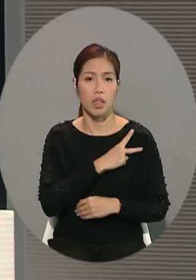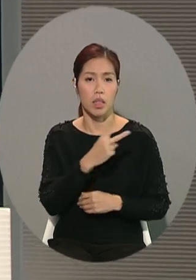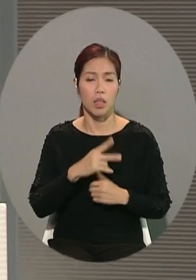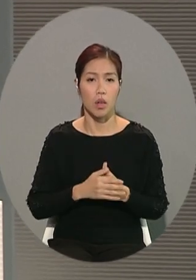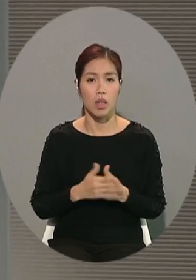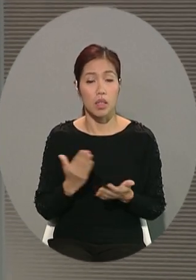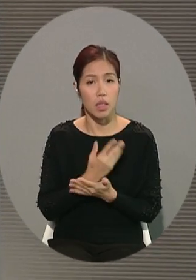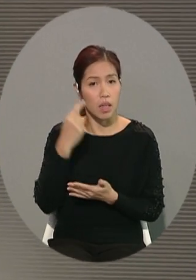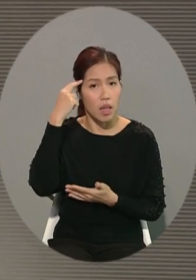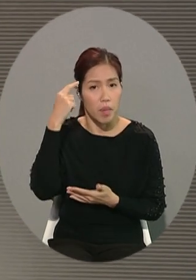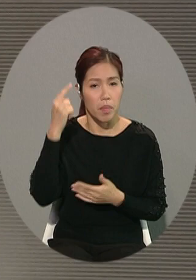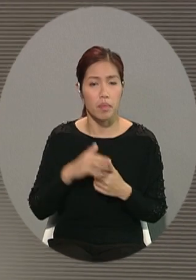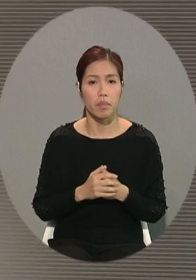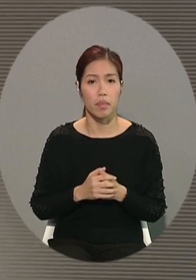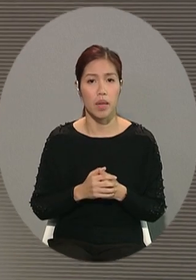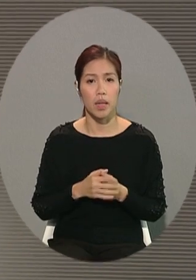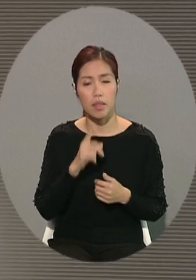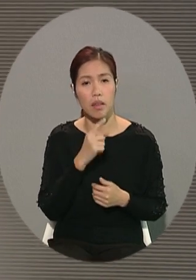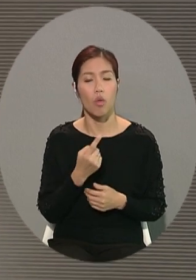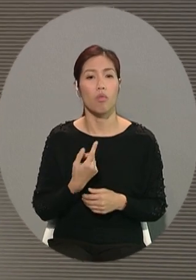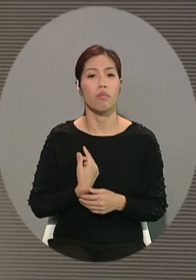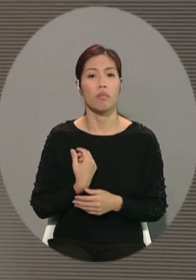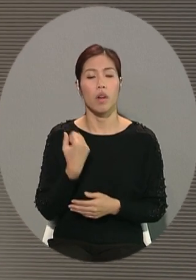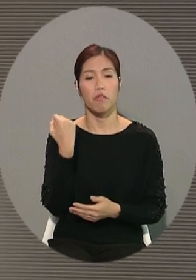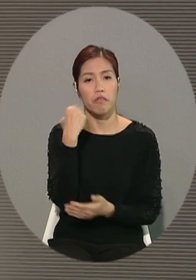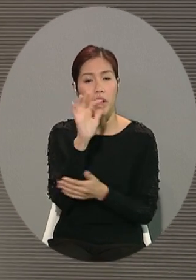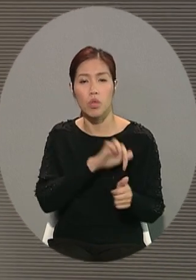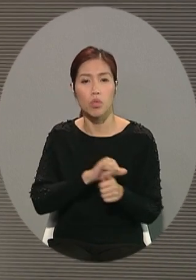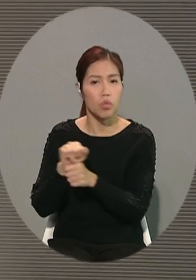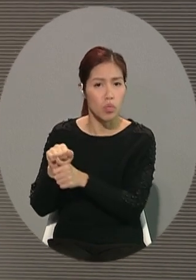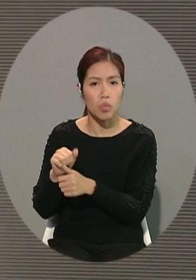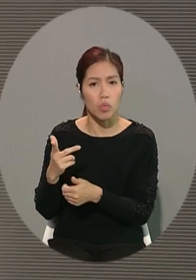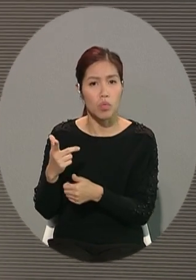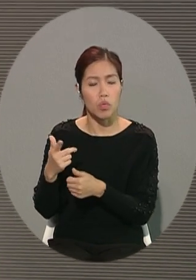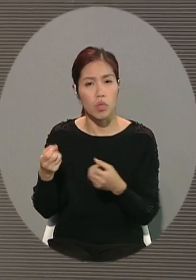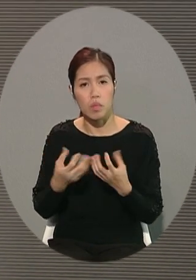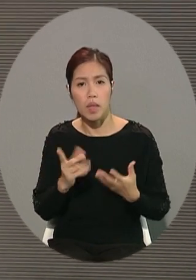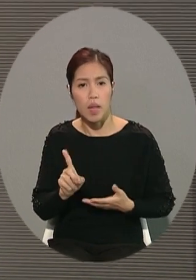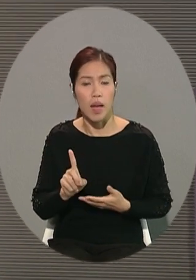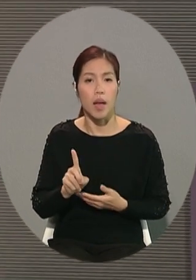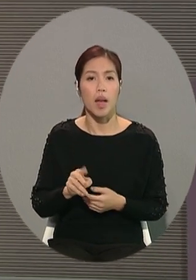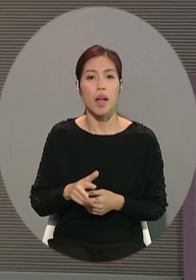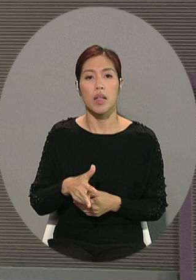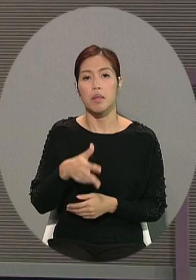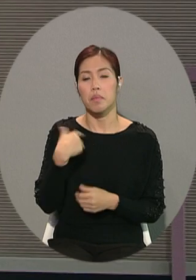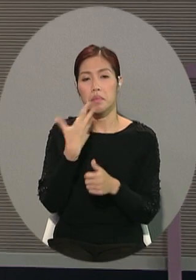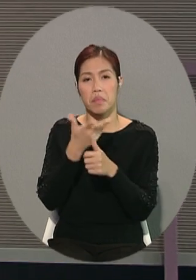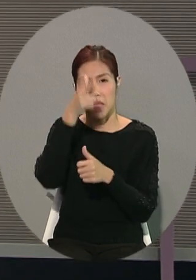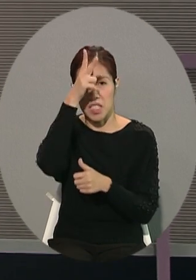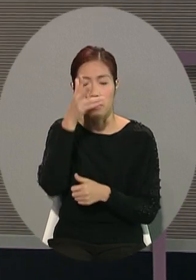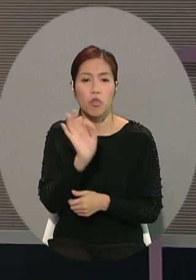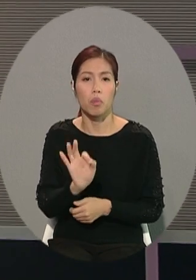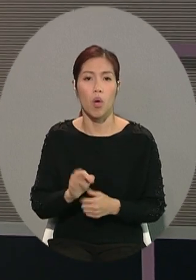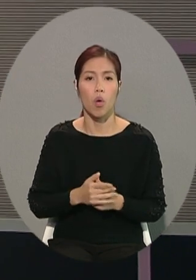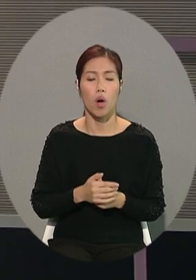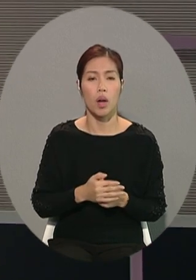想一下，為什麼會有反送中條例出現？原因就是我們沒有一個問責的政府，我們的議會長期被保